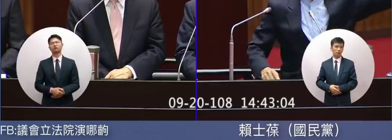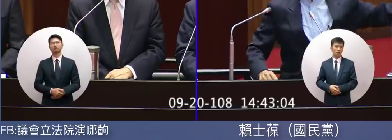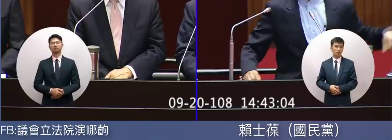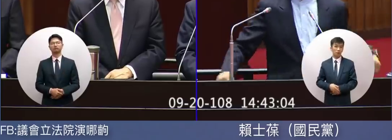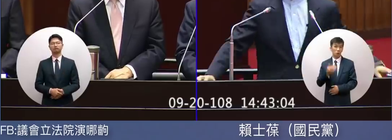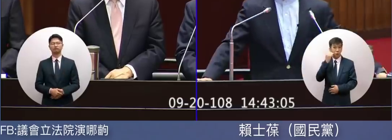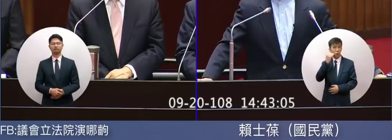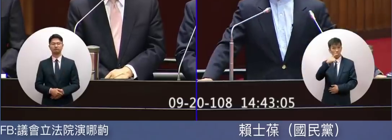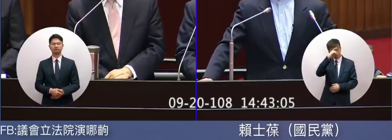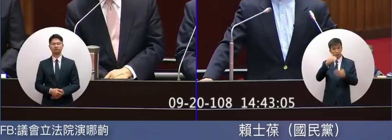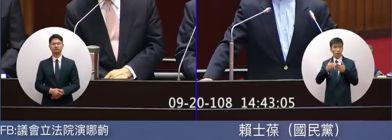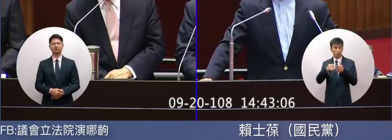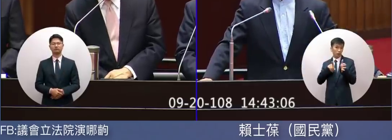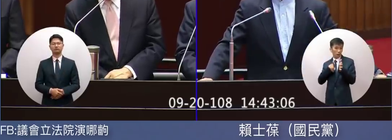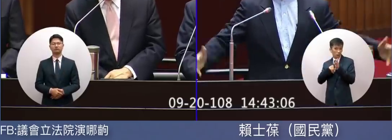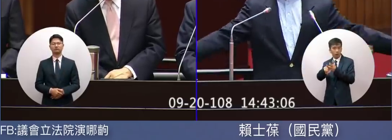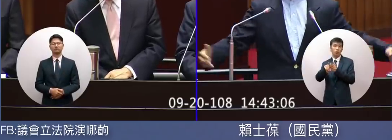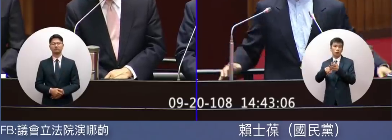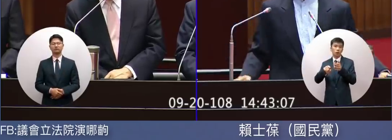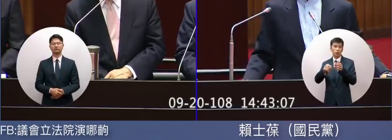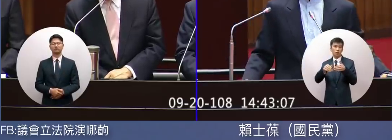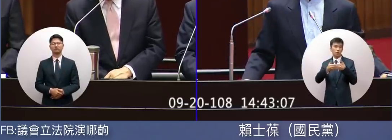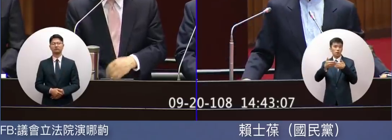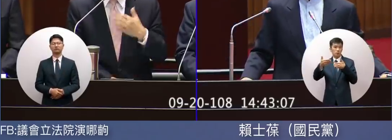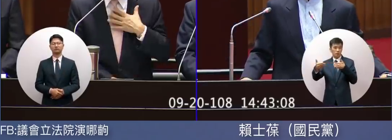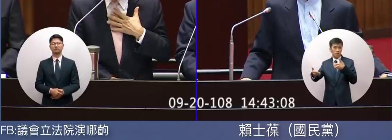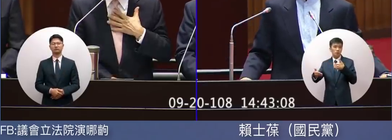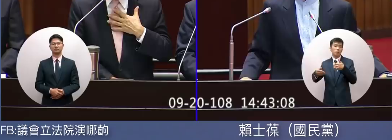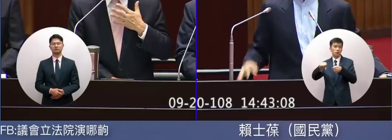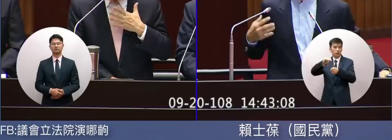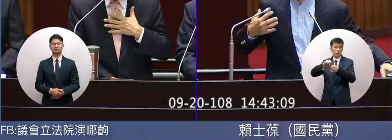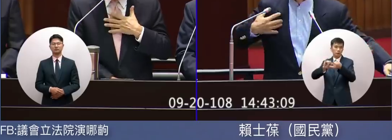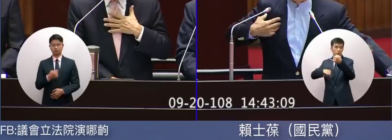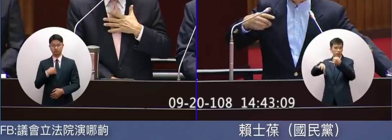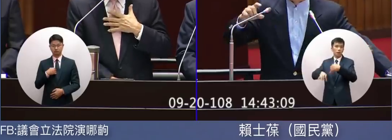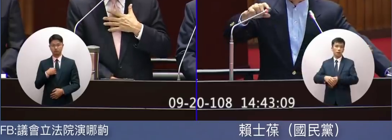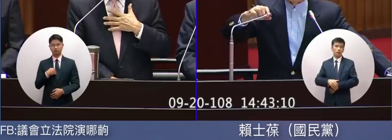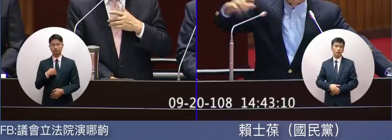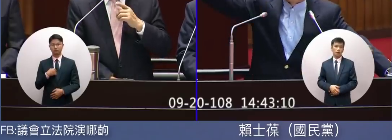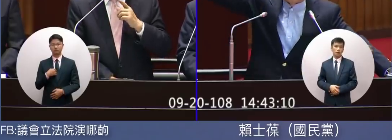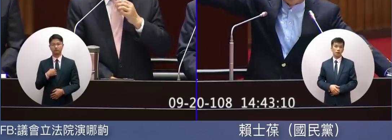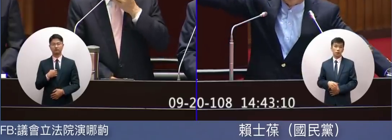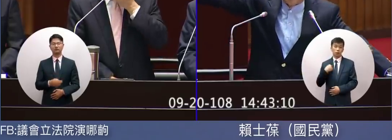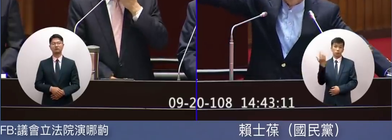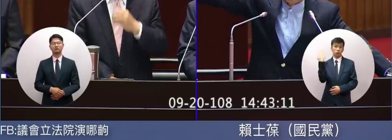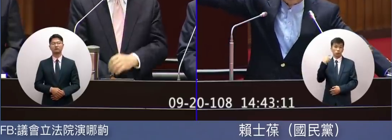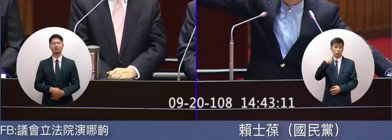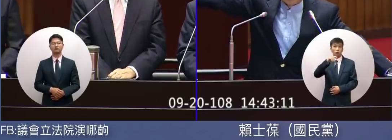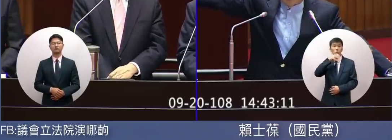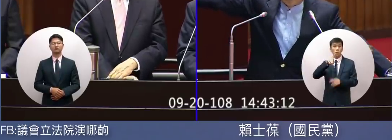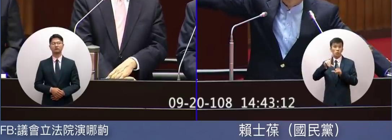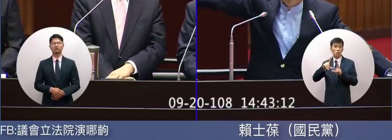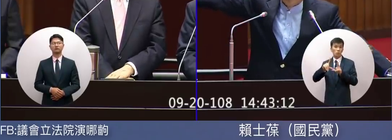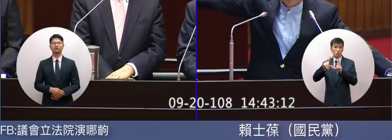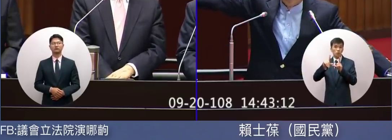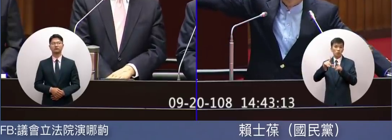话就弄到垦丁啊！我靠，人车。 那可见我， 你知我这个去屏东机场哦，屏东